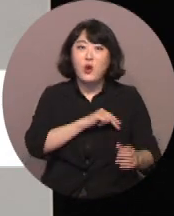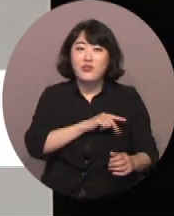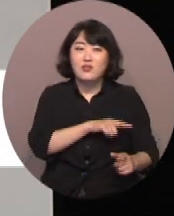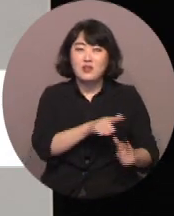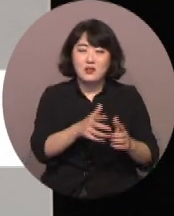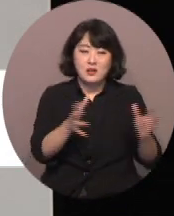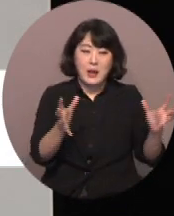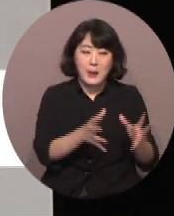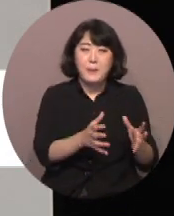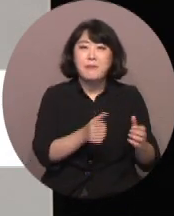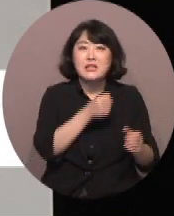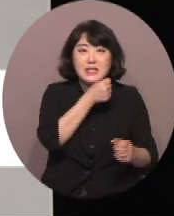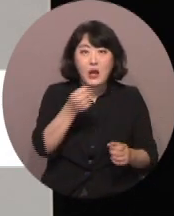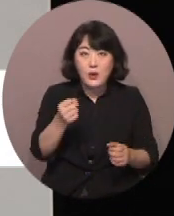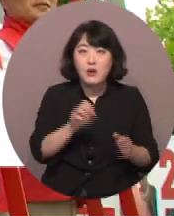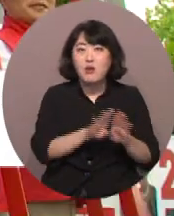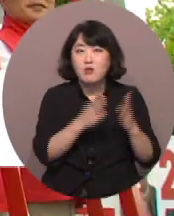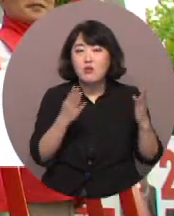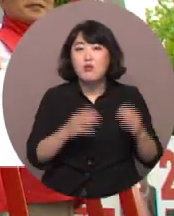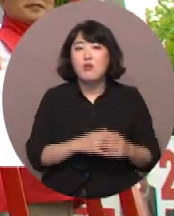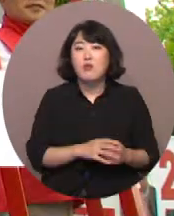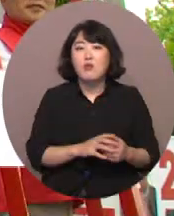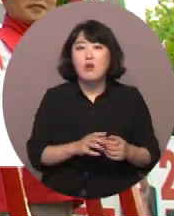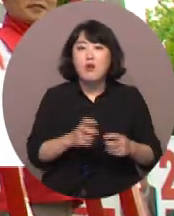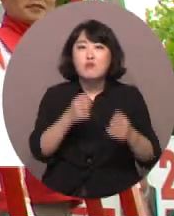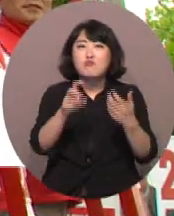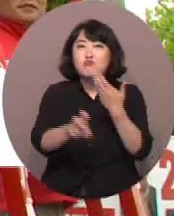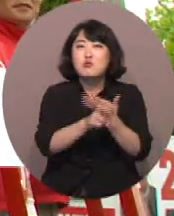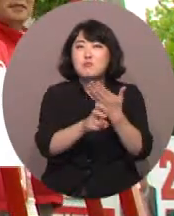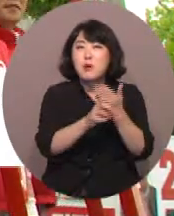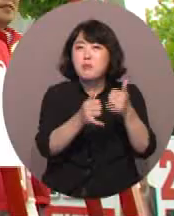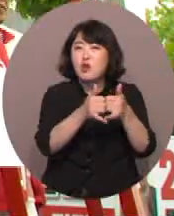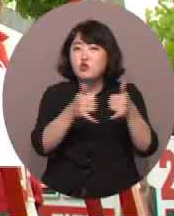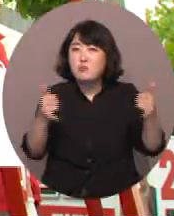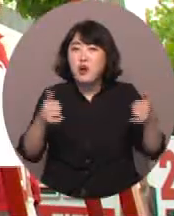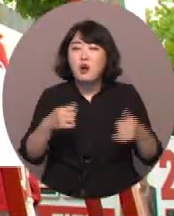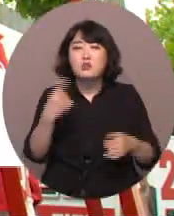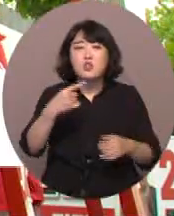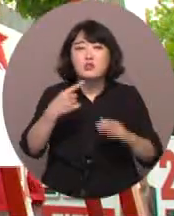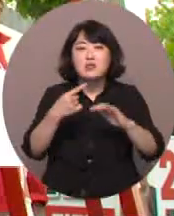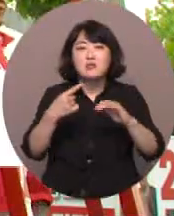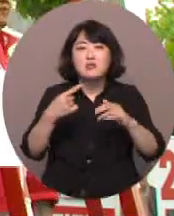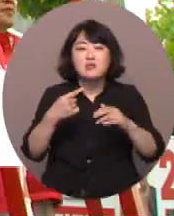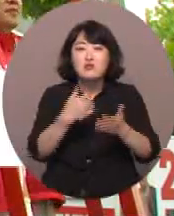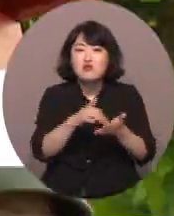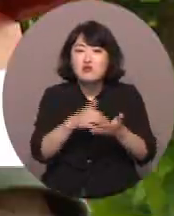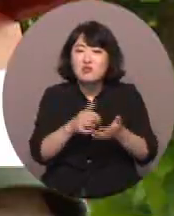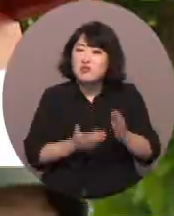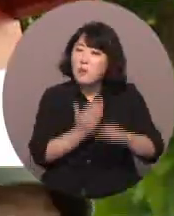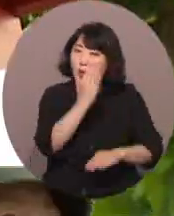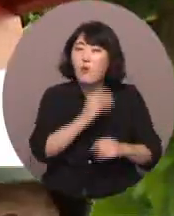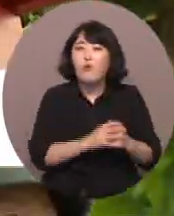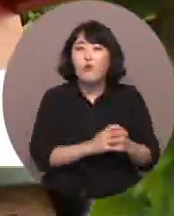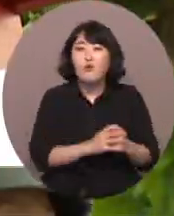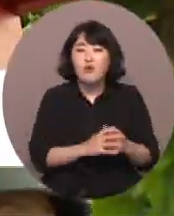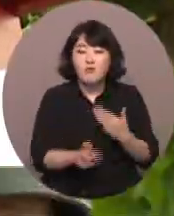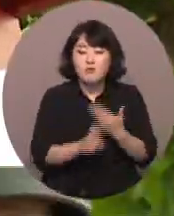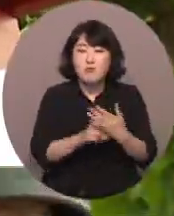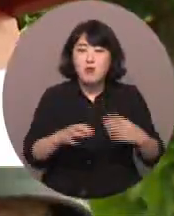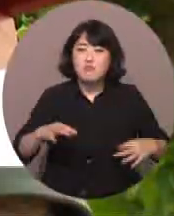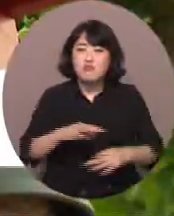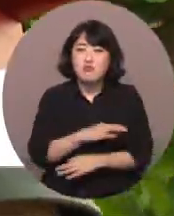후보를 비방하는 흑색선전 문구를 담은 불법 현수막이 s 천장을 넘고 있고 역대 최악의 불법